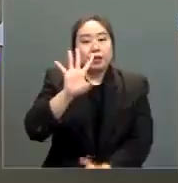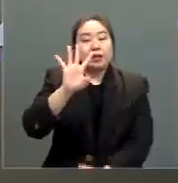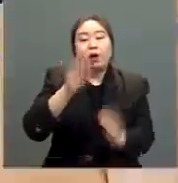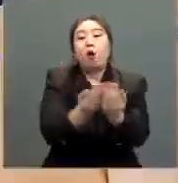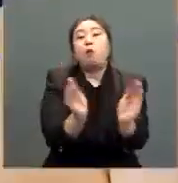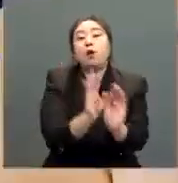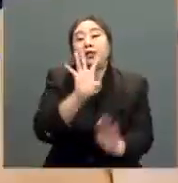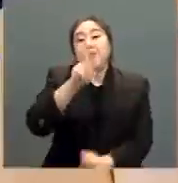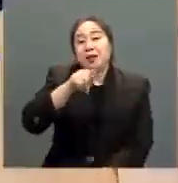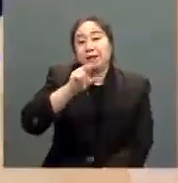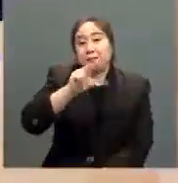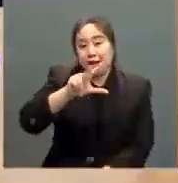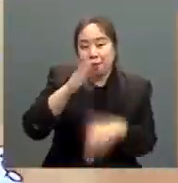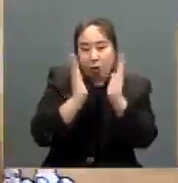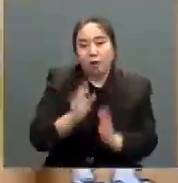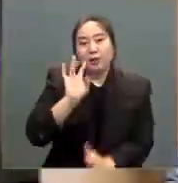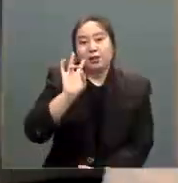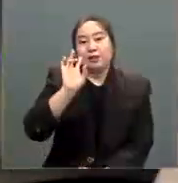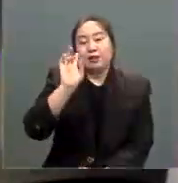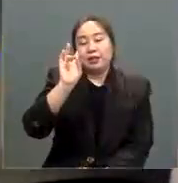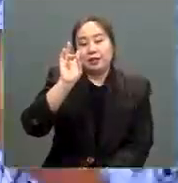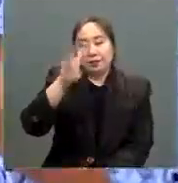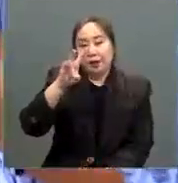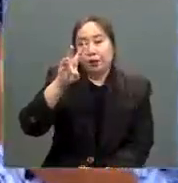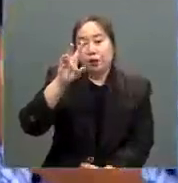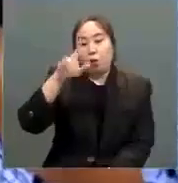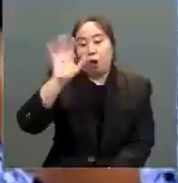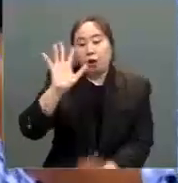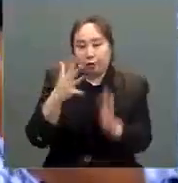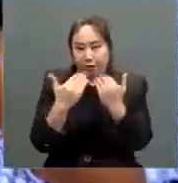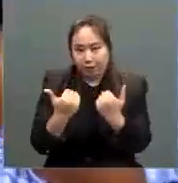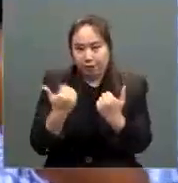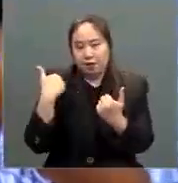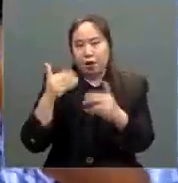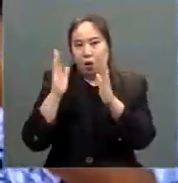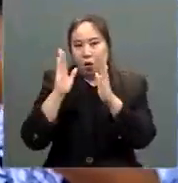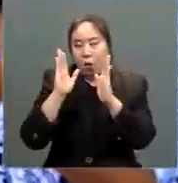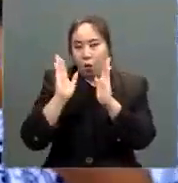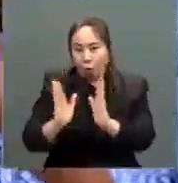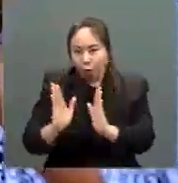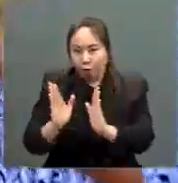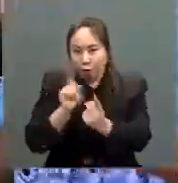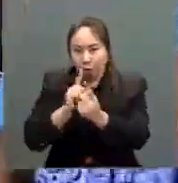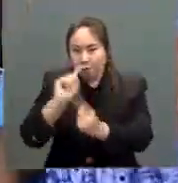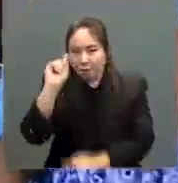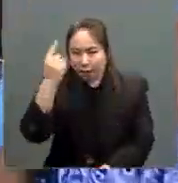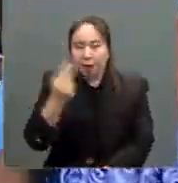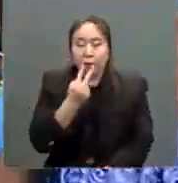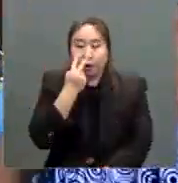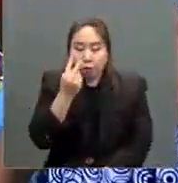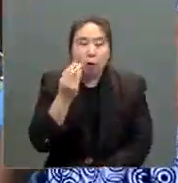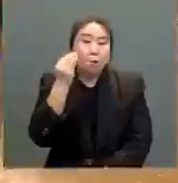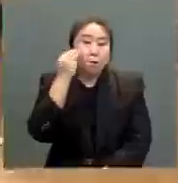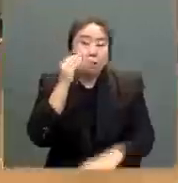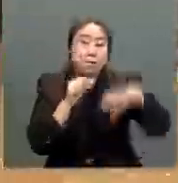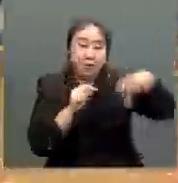ครัวเรือนจำนวน 1,701 คนหลังพบมีผู้ติดเชื้อรายใหม่วิธีที่เขาทำเนี่ยนะคะคุณผู้ชมเคาะประตูทุกบ้านค่ะน